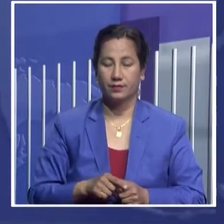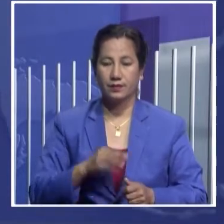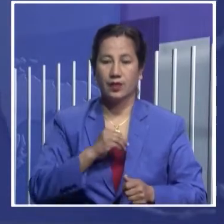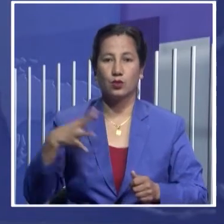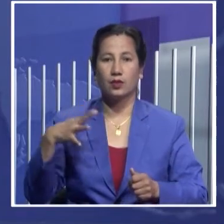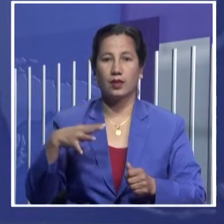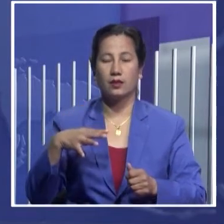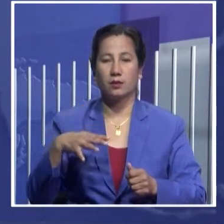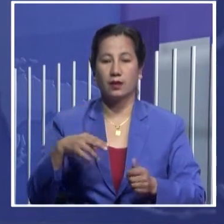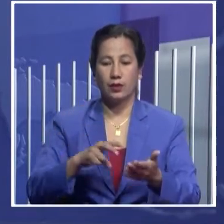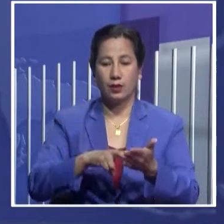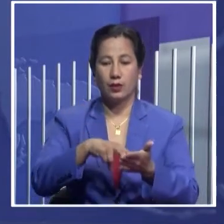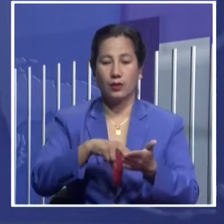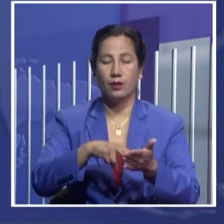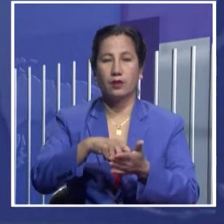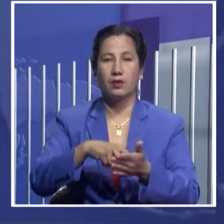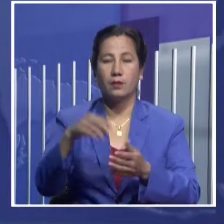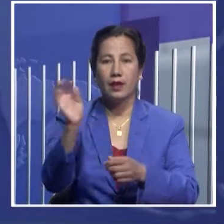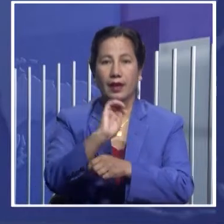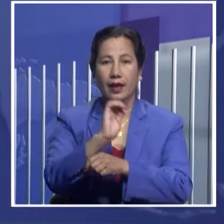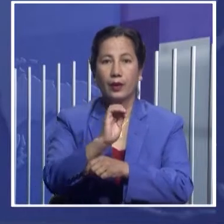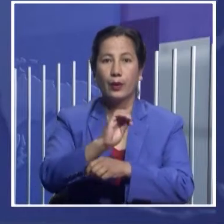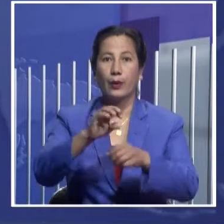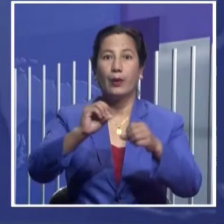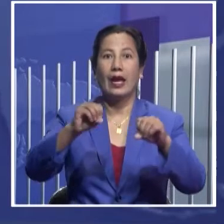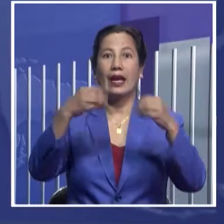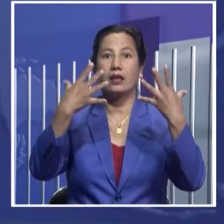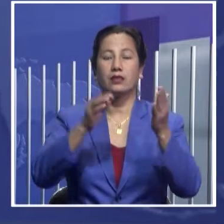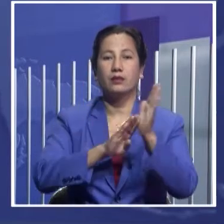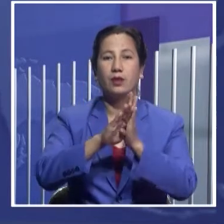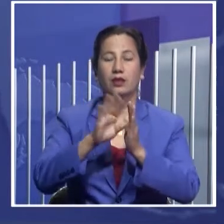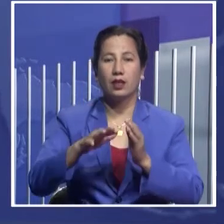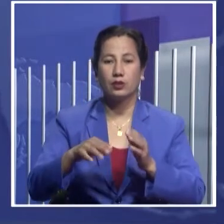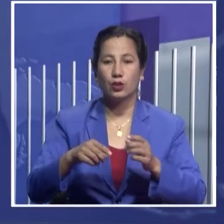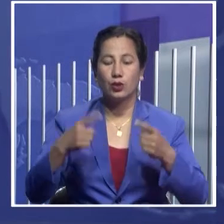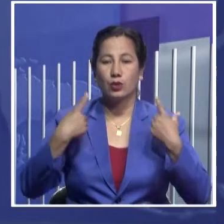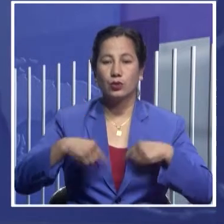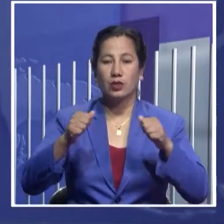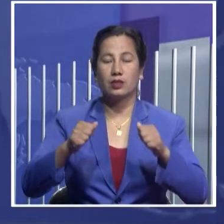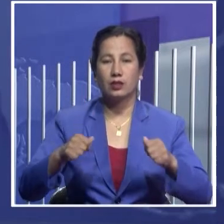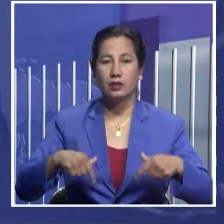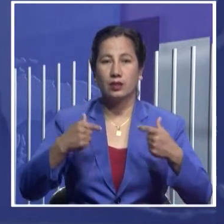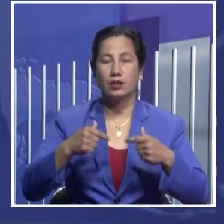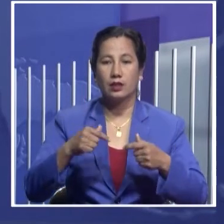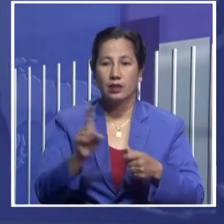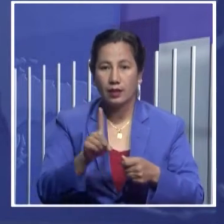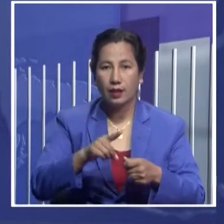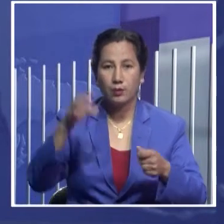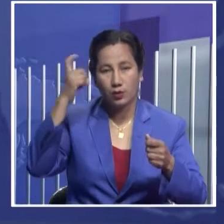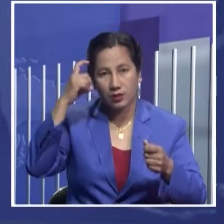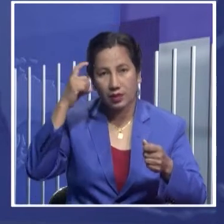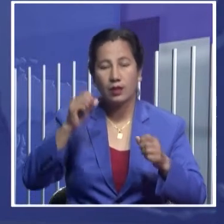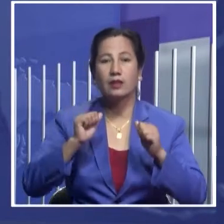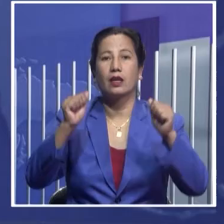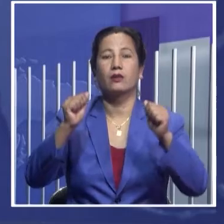सुर्खेतमा योगप्रति नागरिकहरूको आकर्षण बढ्न थालेको छ। स्वस्थ शरीर र सकारात्मक विचारका लागि जागरूकता